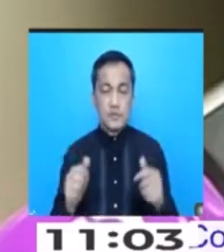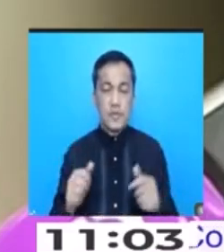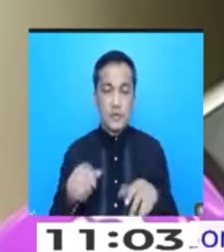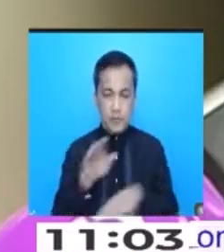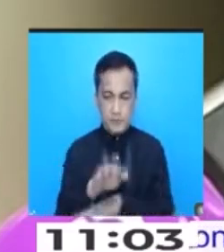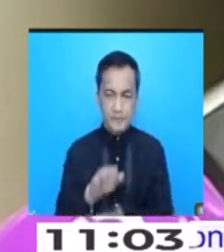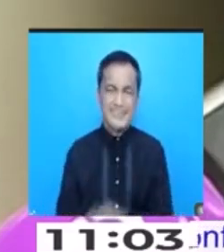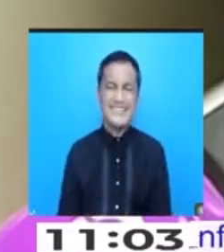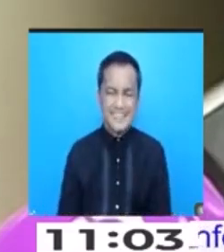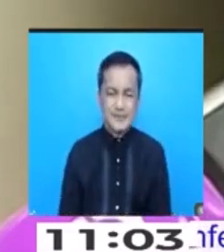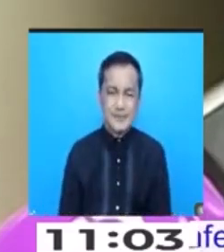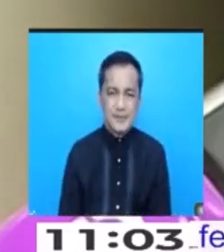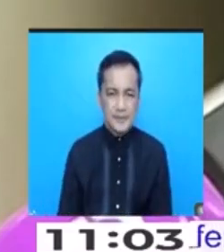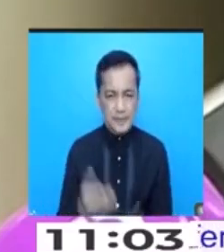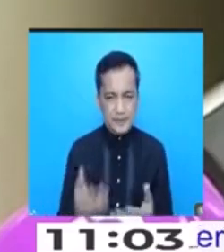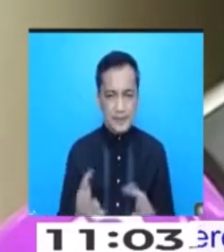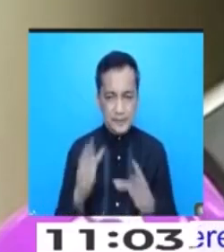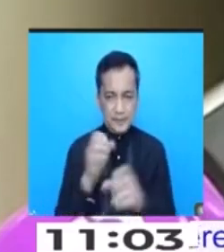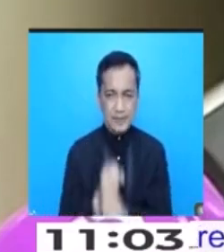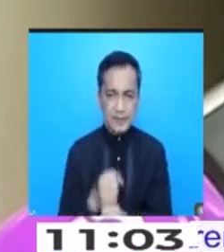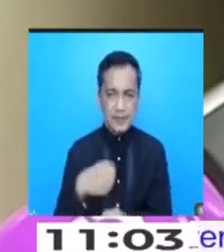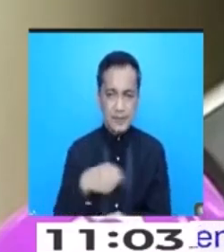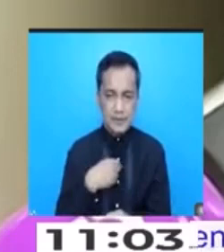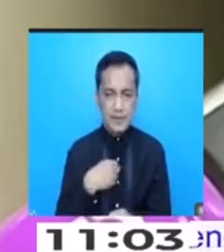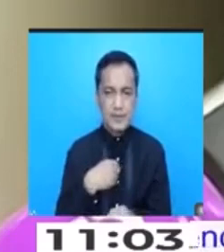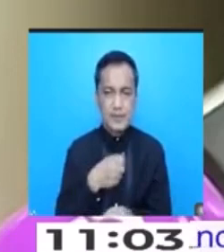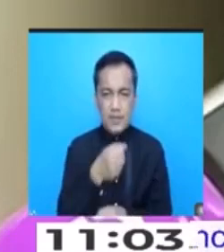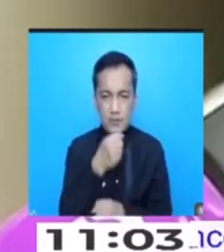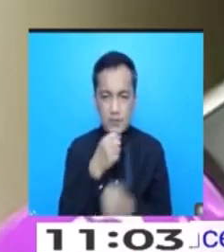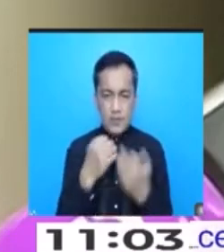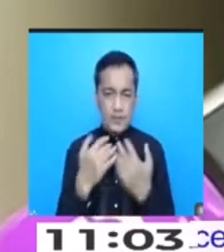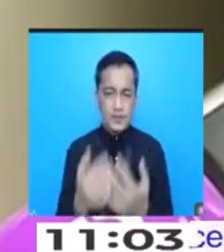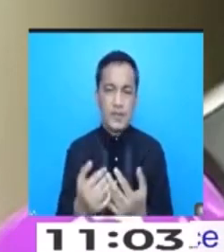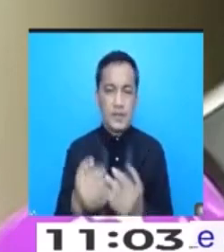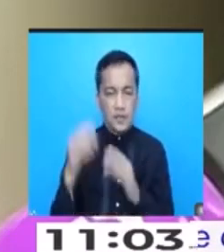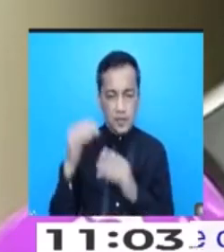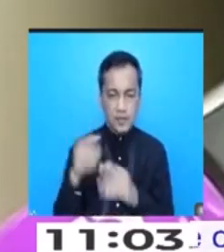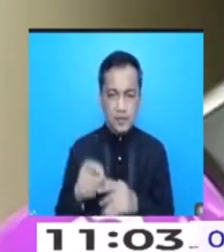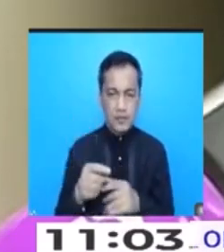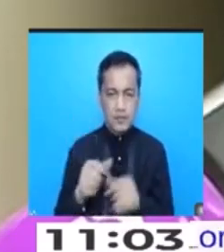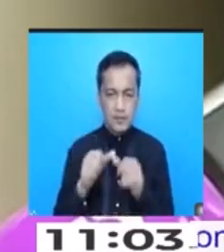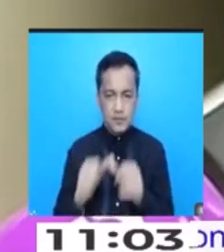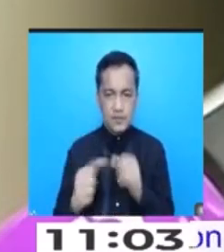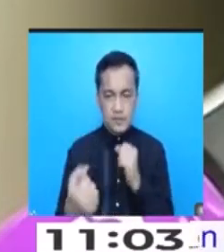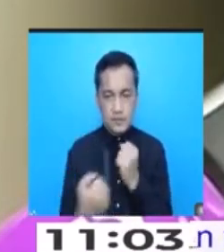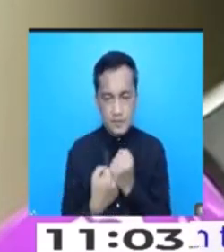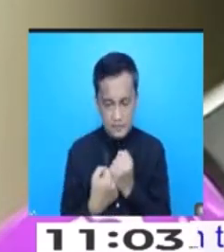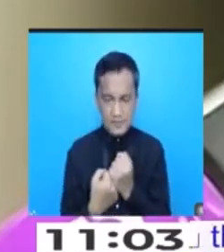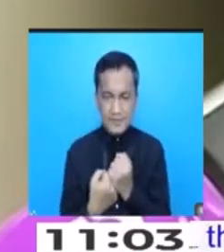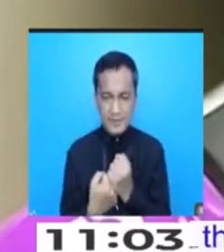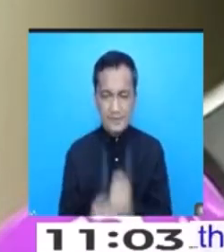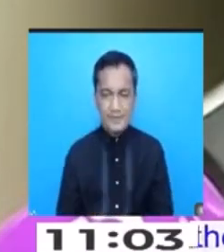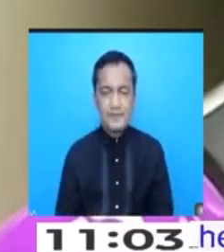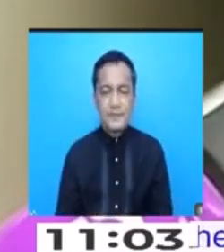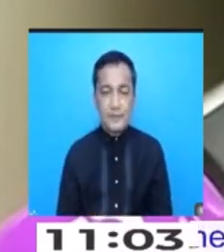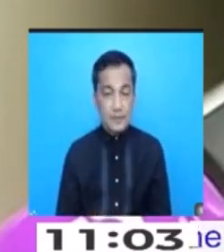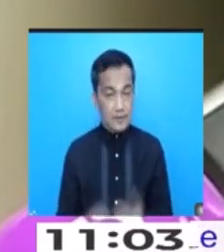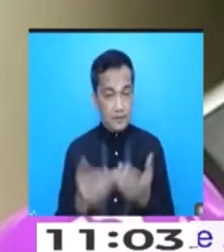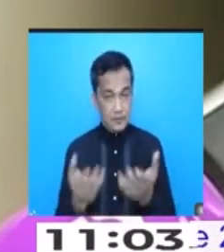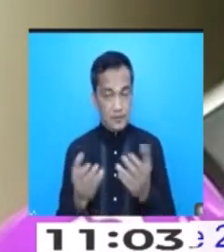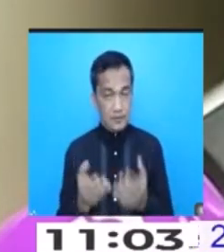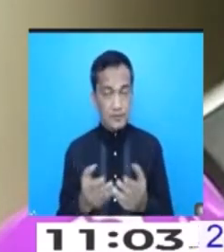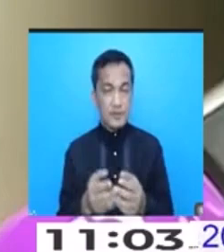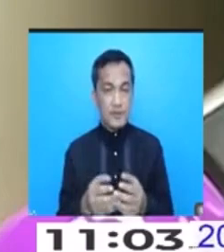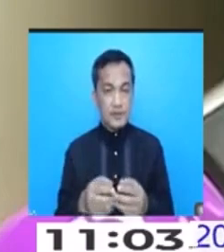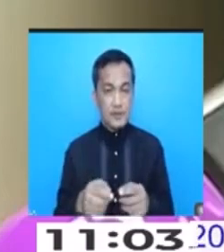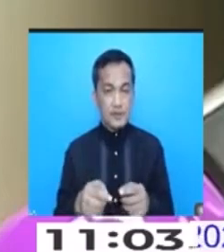At dyan po nagtatapos ang ating press conference. Sana po ay patuloy po ninyo kaming suportahan. Maaari po ninyong bisitahin